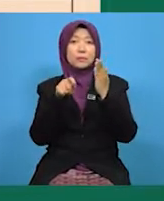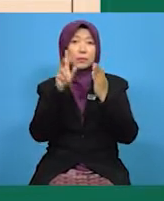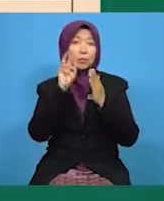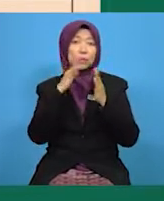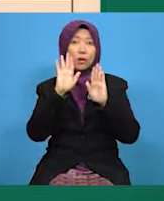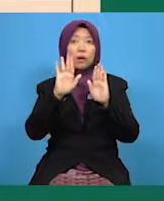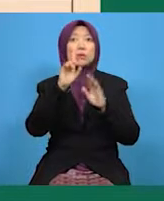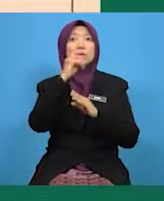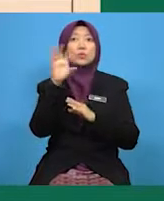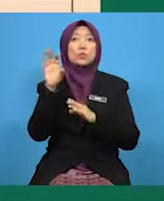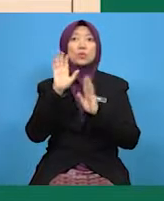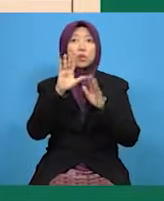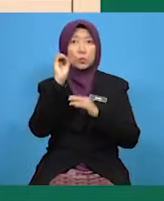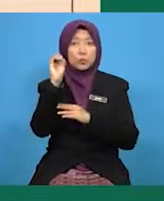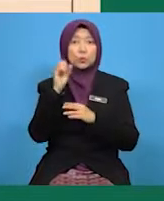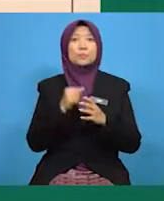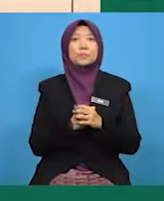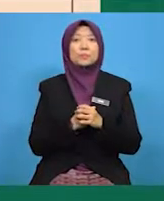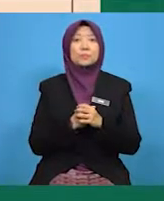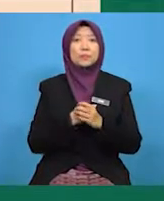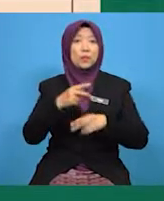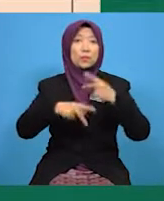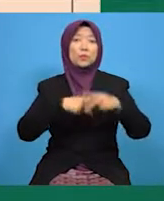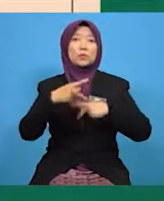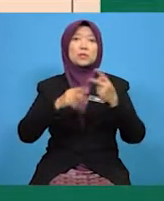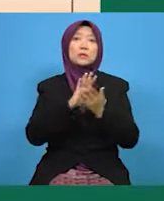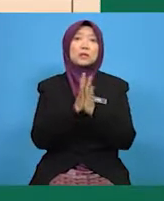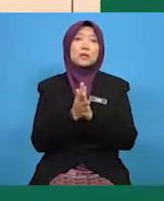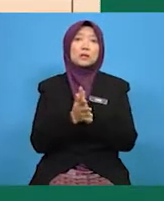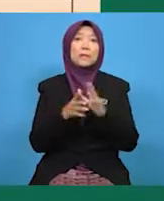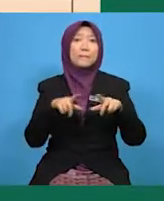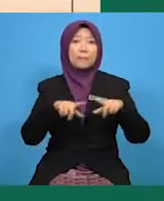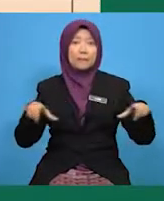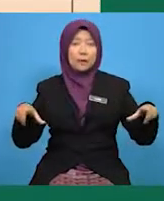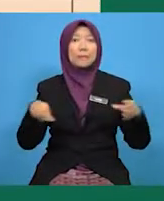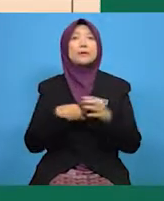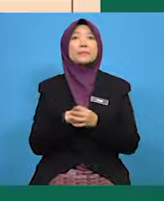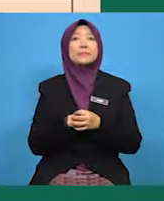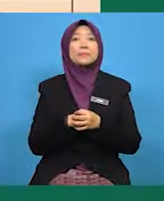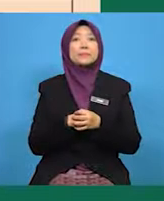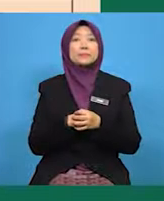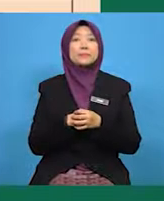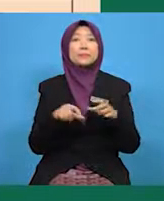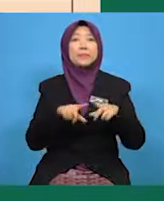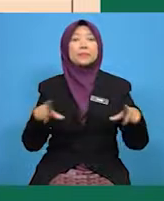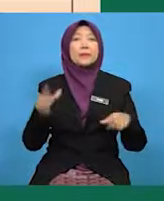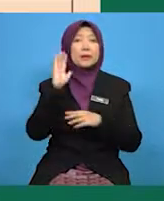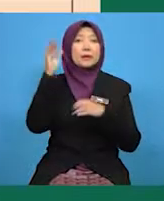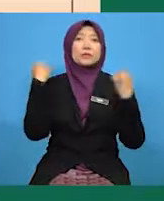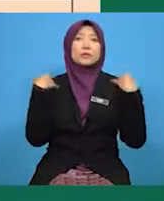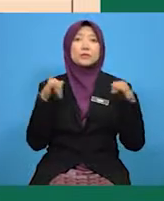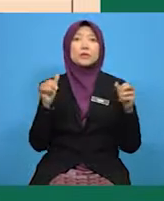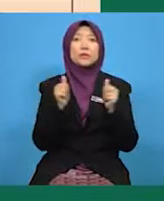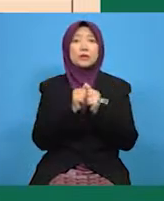RM100. Apabila kayu balak diproses menjadi papan di kilang papan, papan tersebut dijual